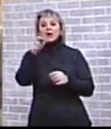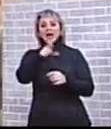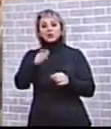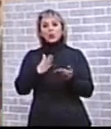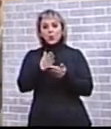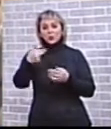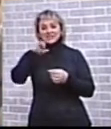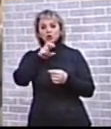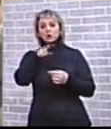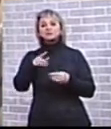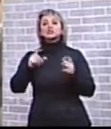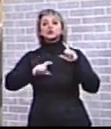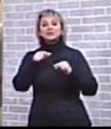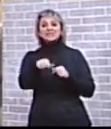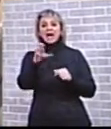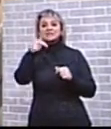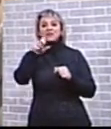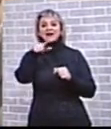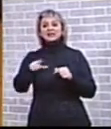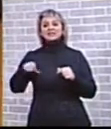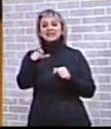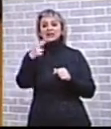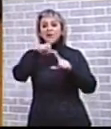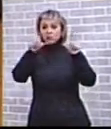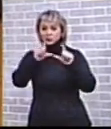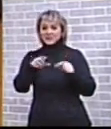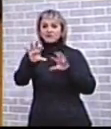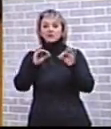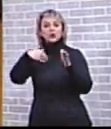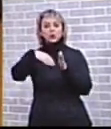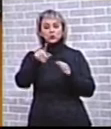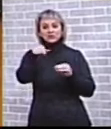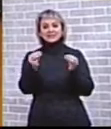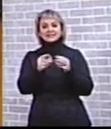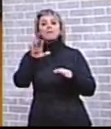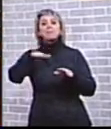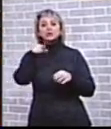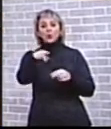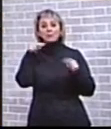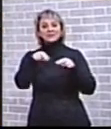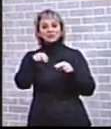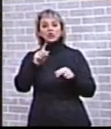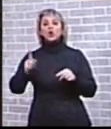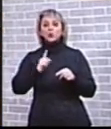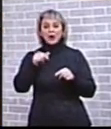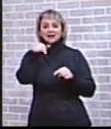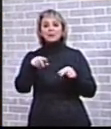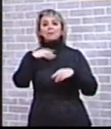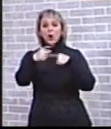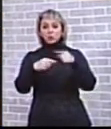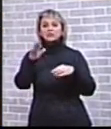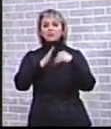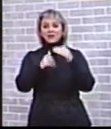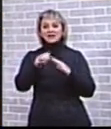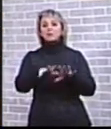госслужбы. Среди студентов и аспирантов донских вузов выбирают десятку лучших, которые затем под присмотром кураторов проходят практику